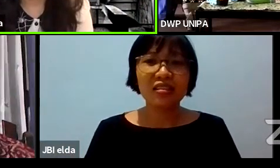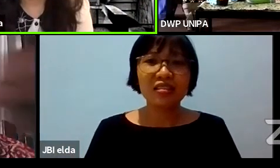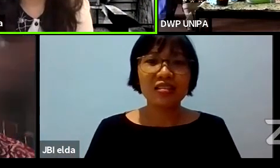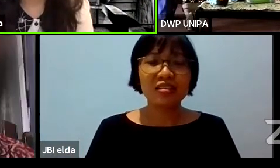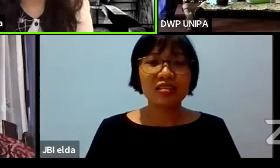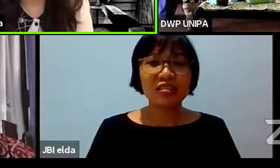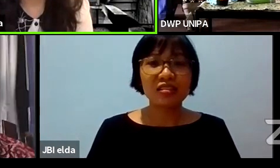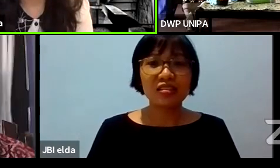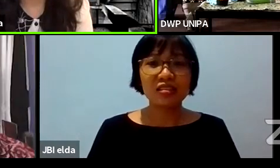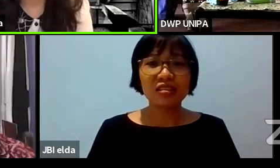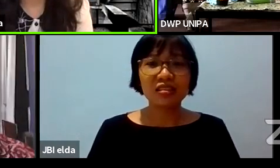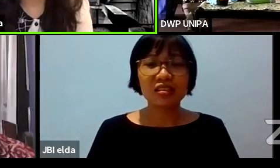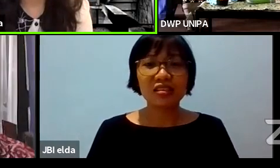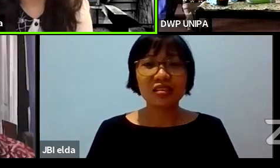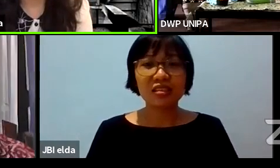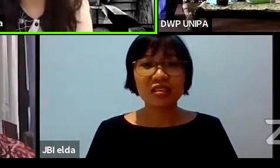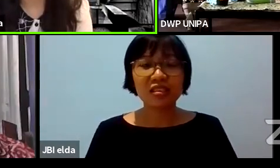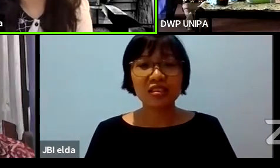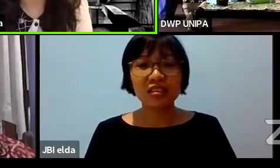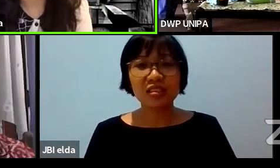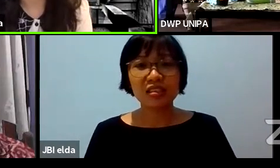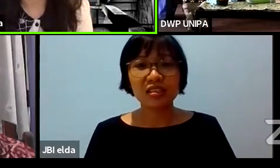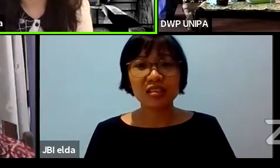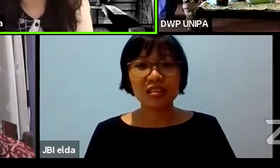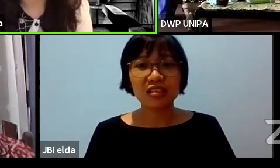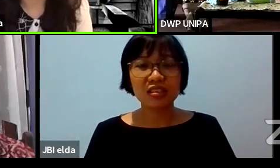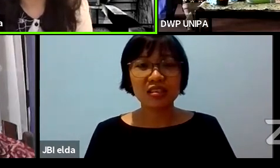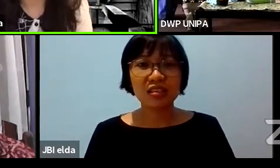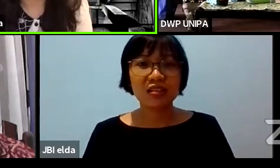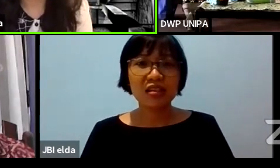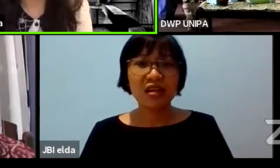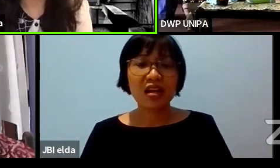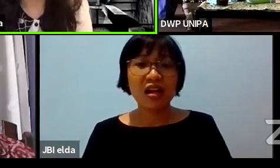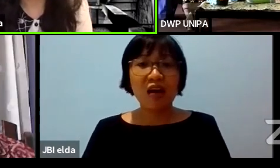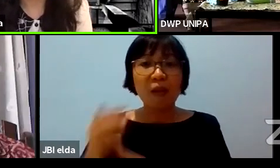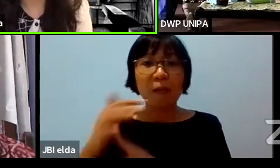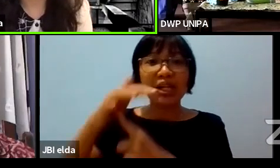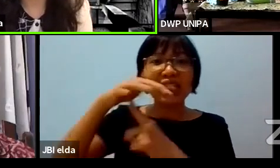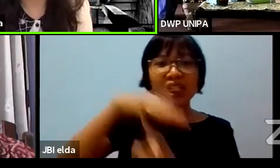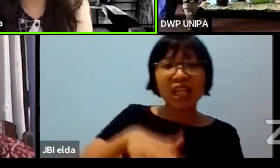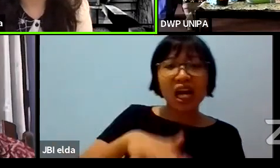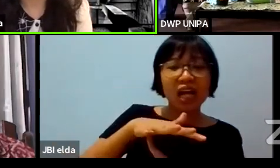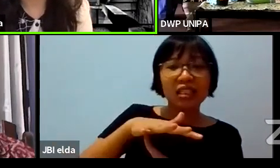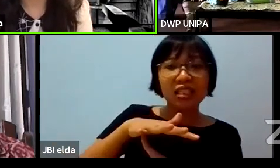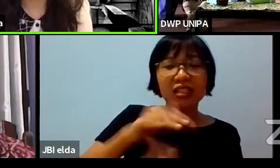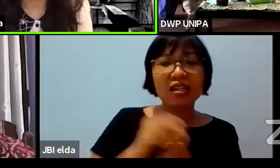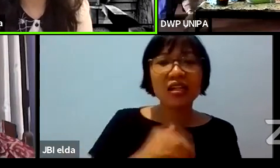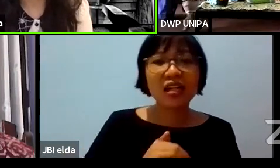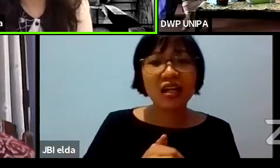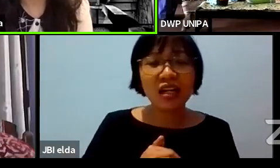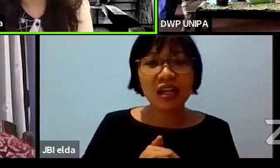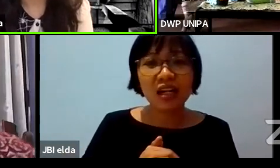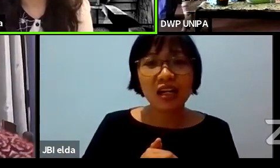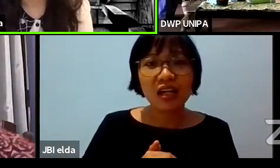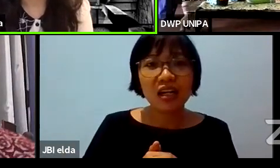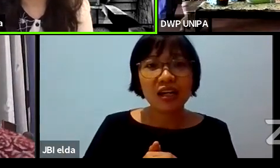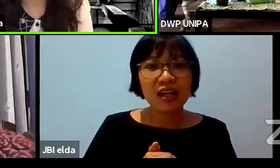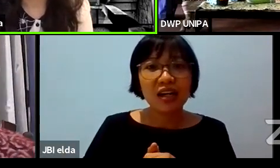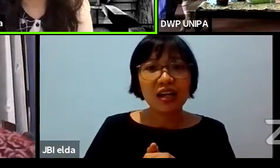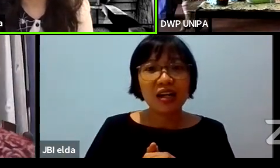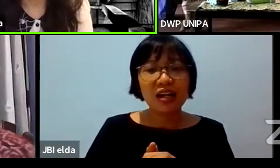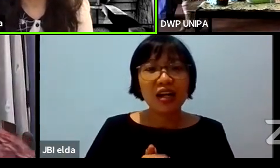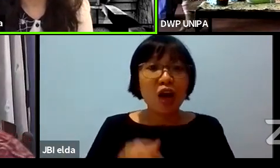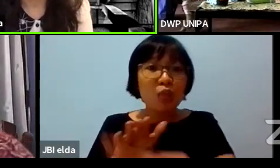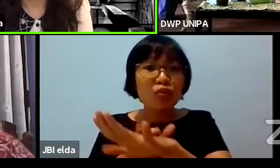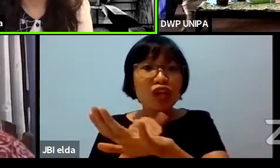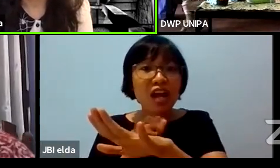Jadi kalau kita bicara kolonialisme, ras, kelas, dan gender itu pasti terkait gitu. Karena ras, kelas,